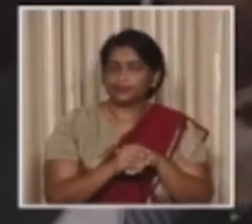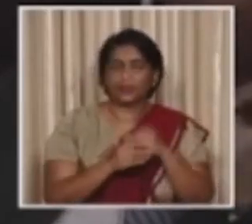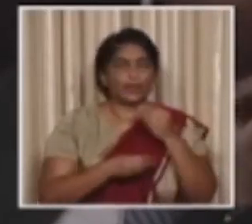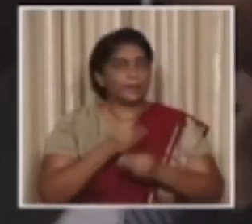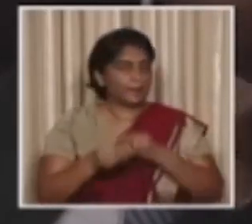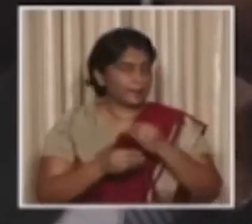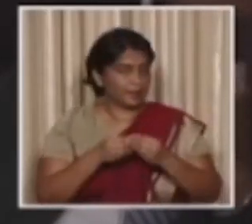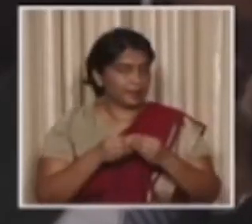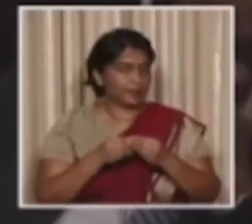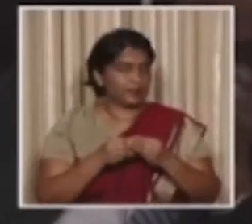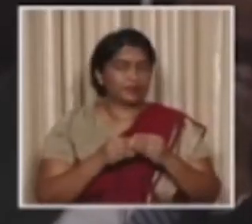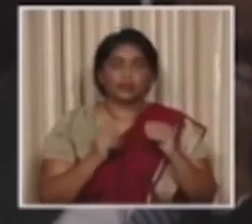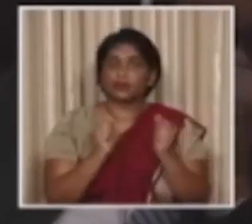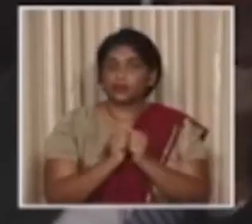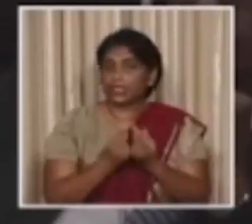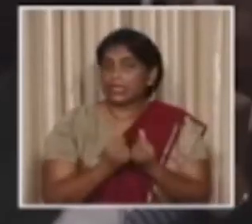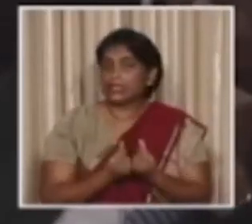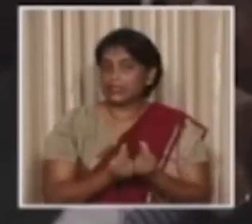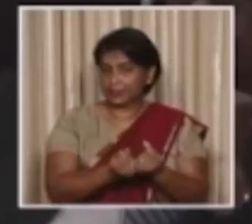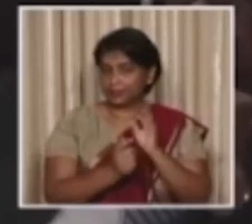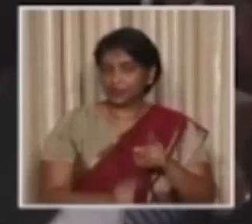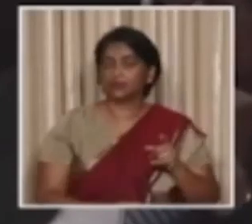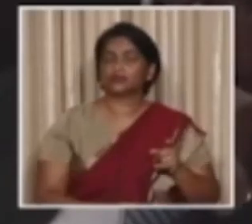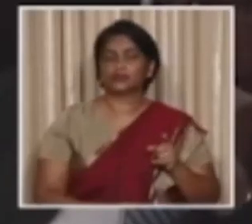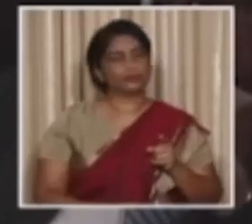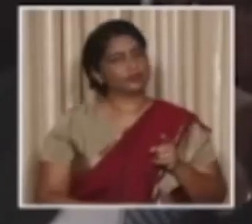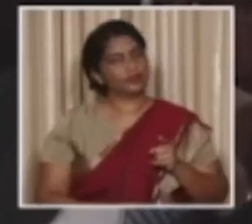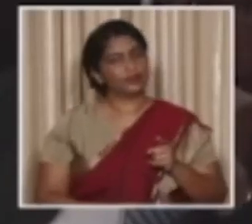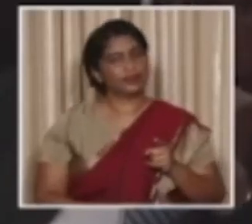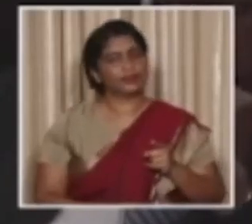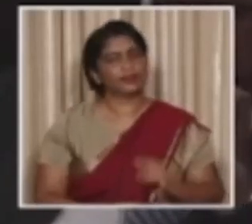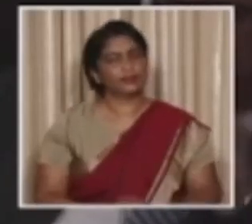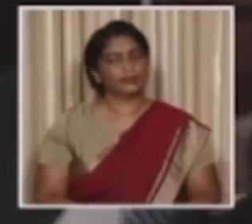ව්‍යාපාර කටයුතු ඉක්මන් කිරීම සඳහා වූ